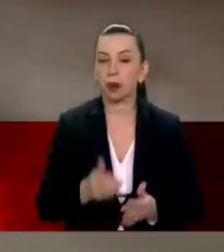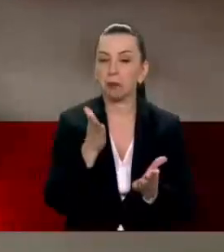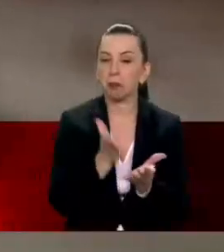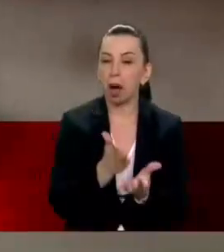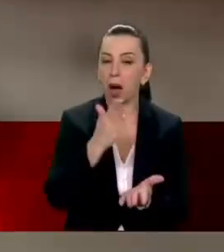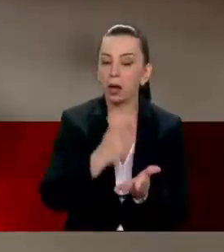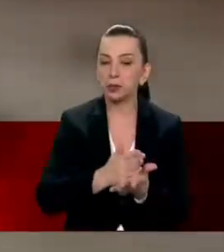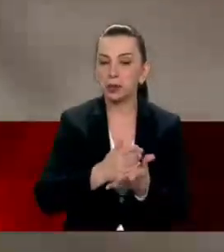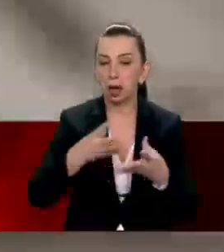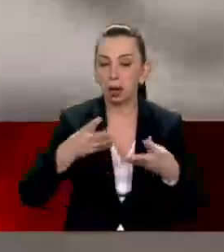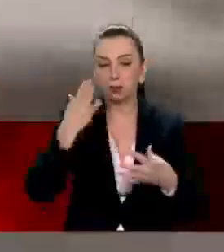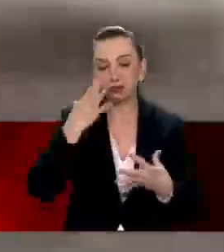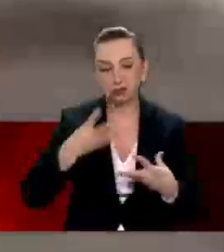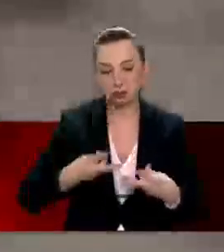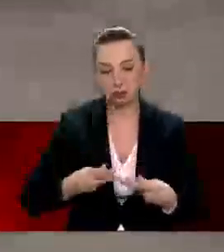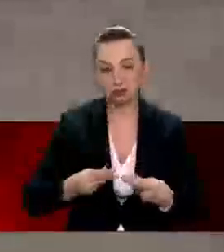Parçalar koptu, koptu.